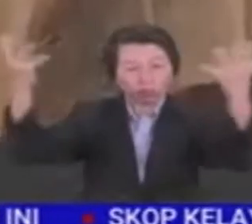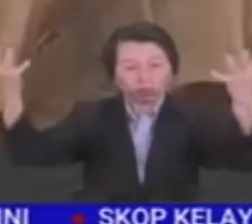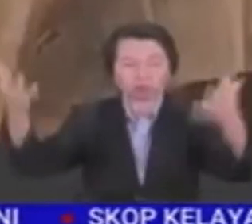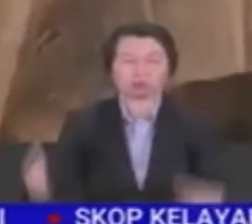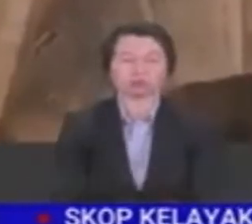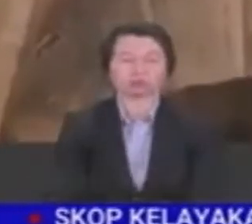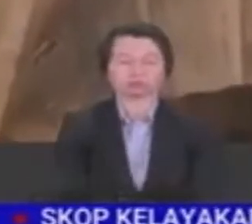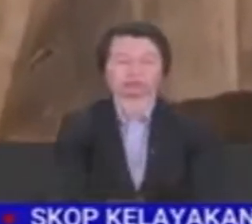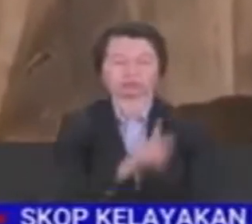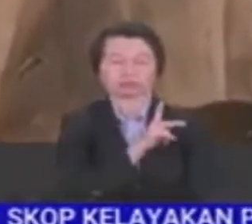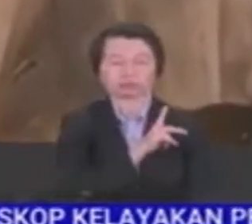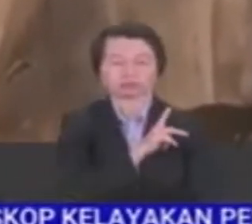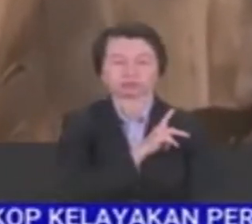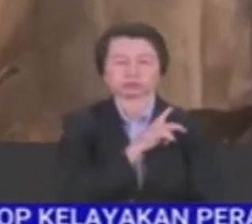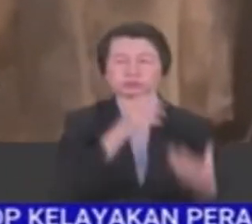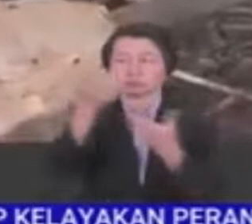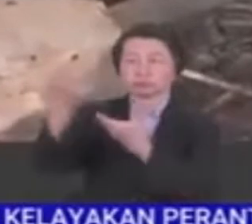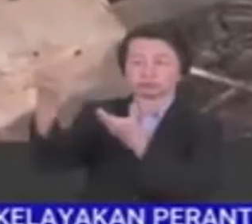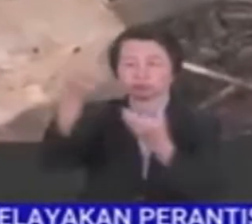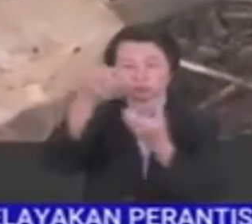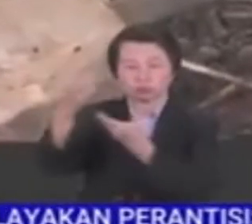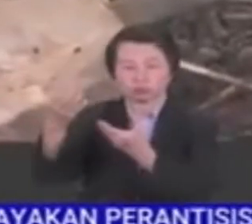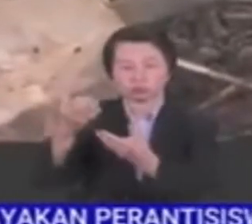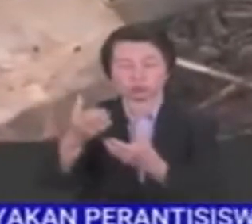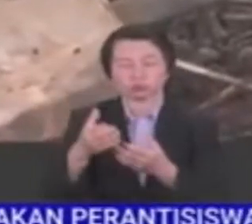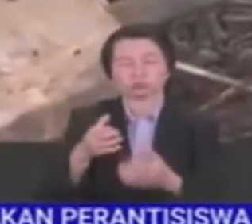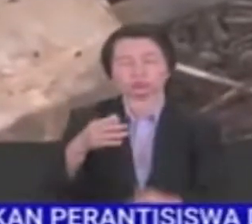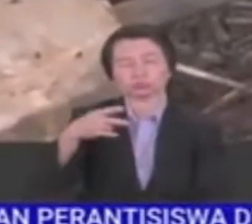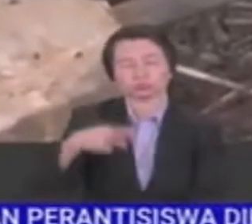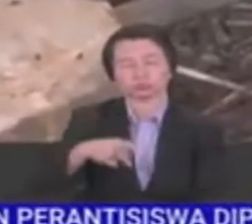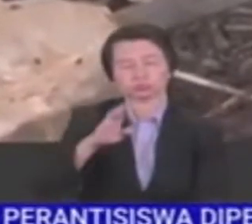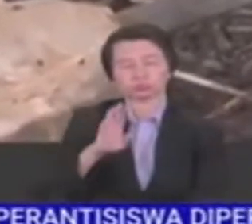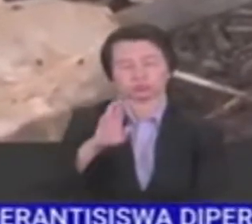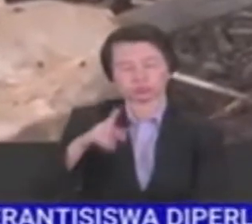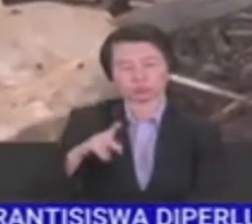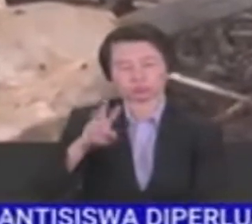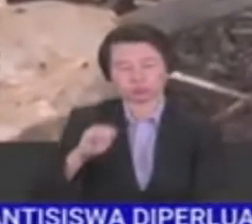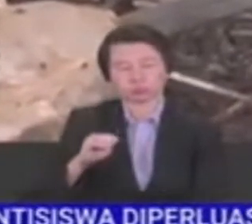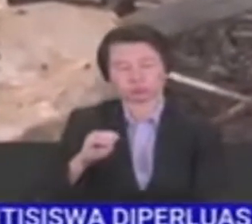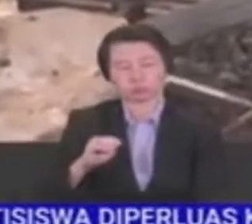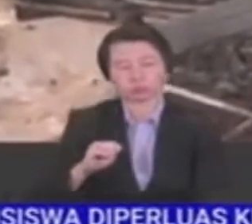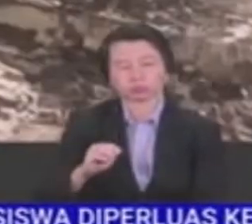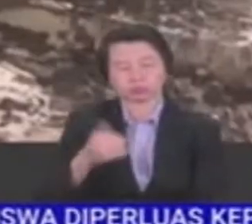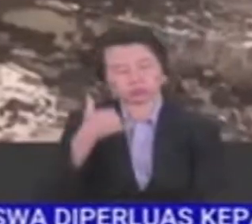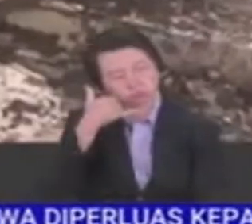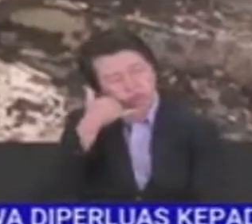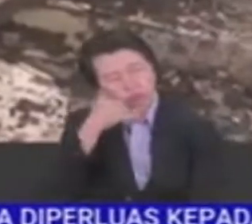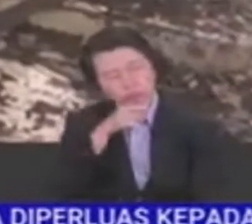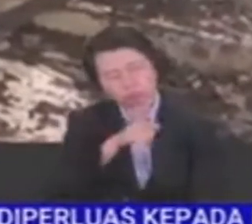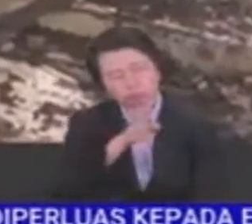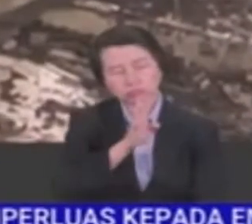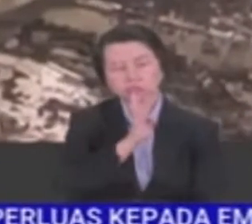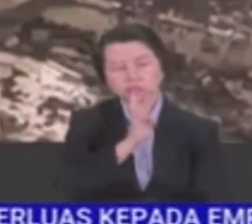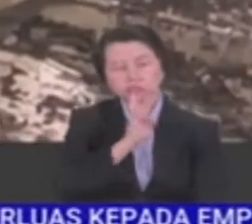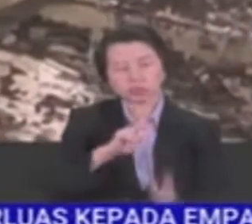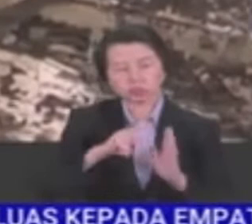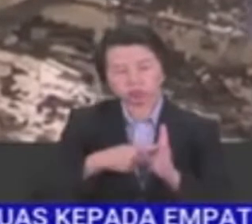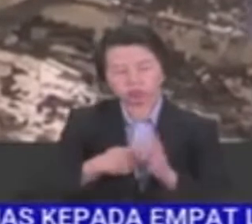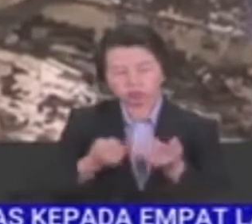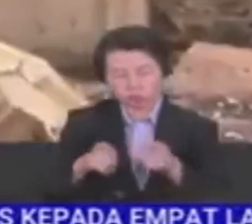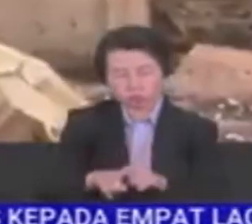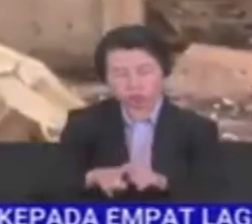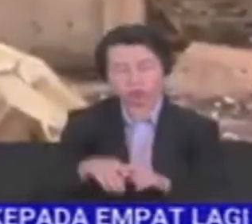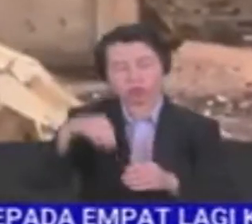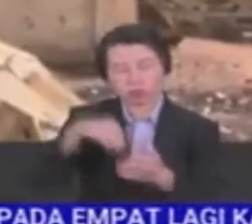Sementara itu, Ketua Balai Bomba dan Penyelamat Gemusang Muhammad Arifuddin Akif Muhammad Nur ketika dihubungi berkata punca kejadian